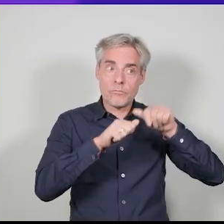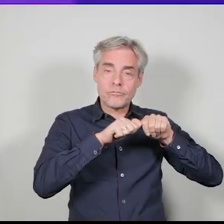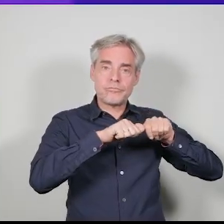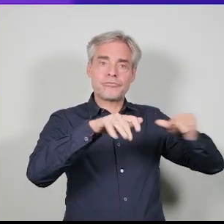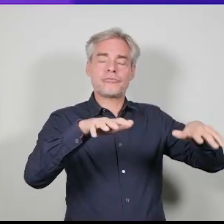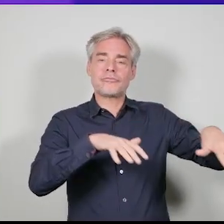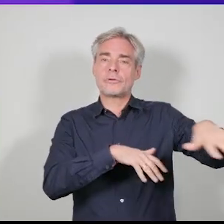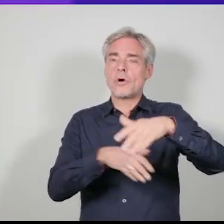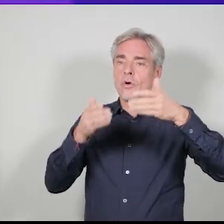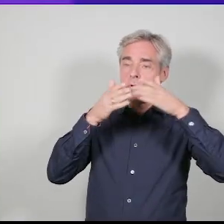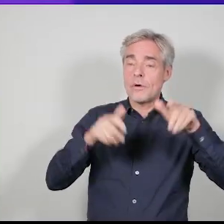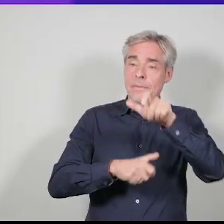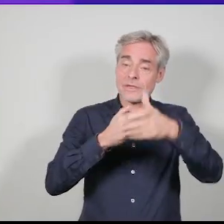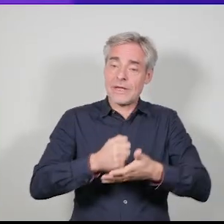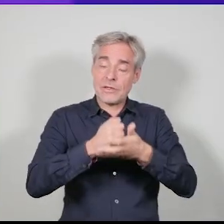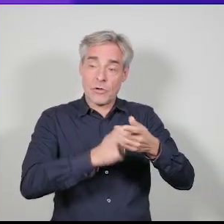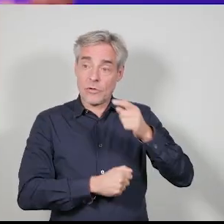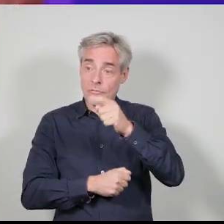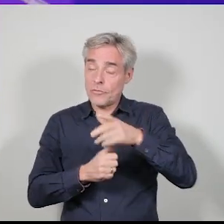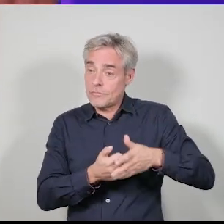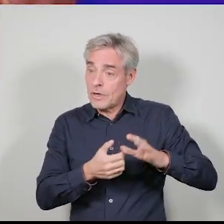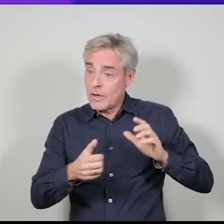orienter les aidants, pas que sur vous, pas que sur